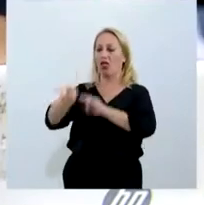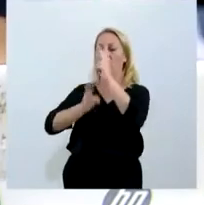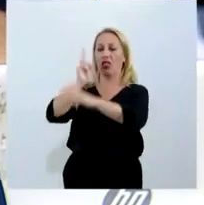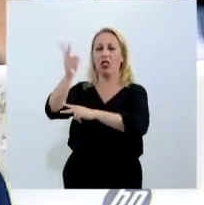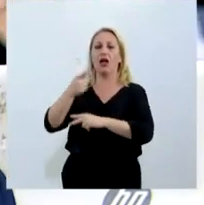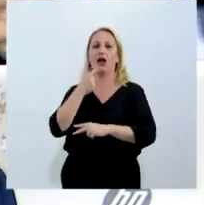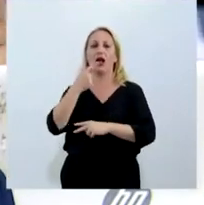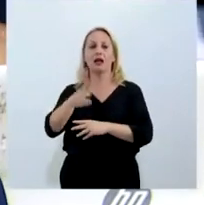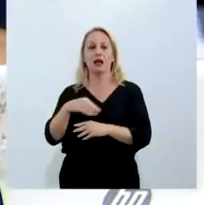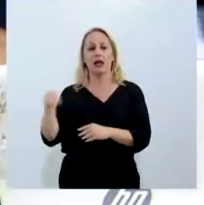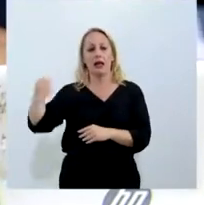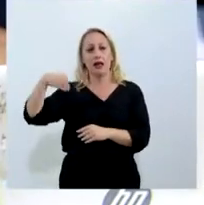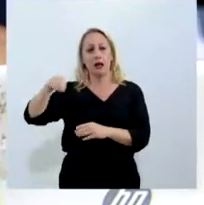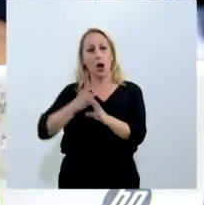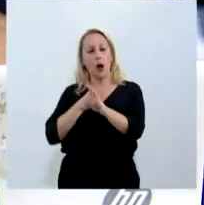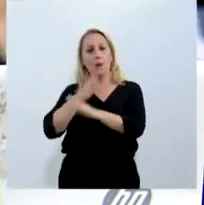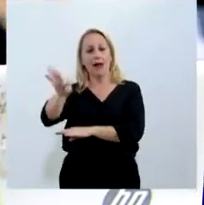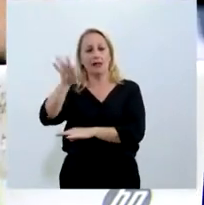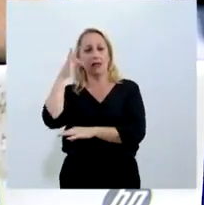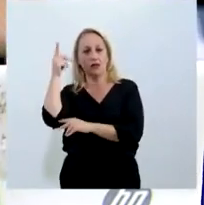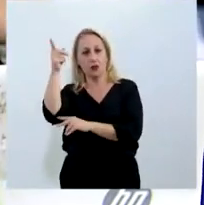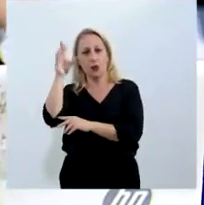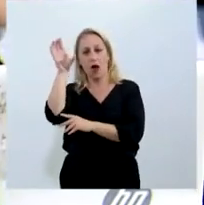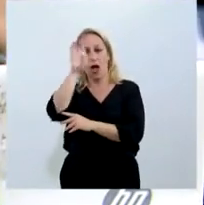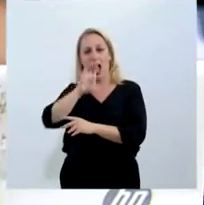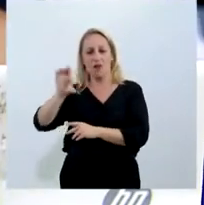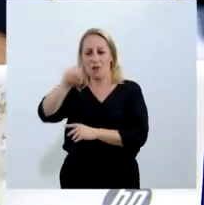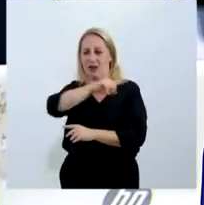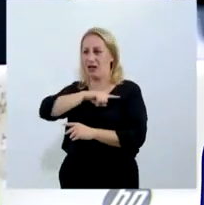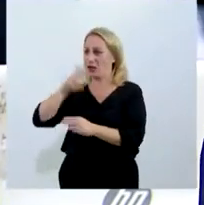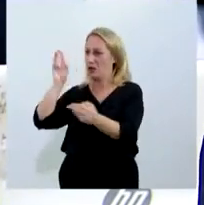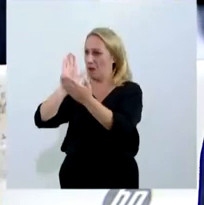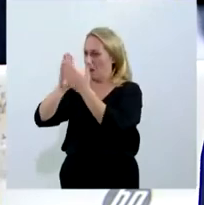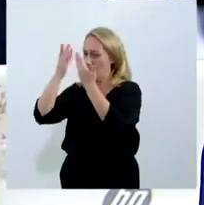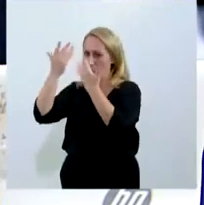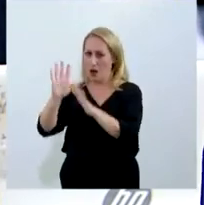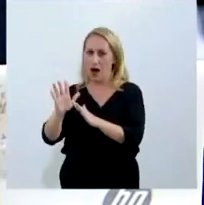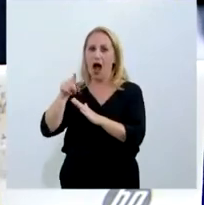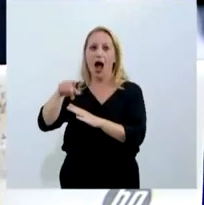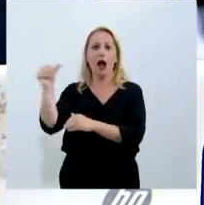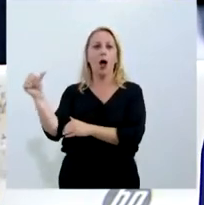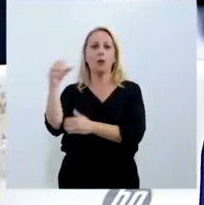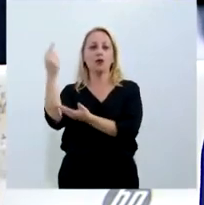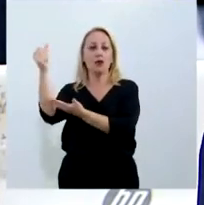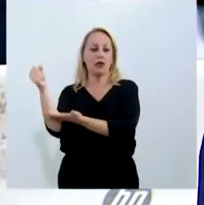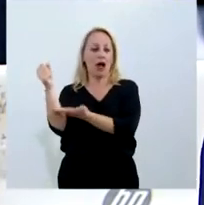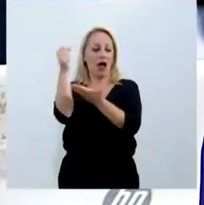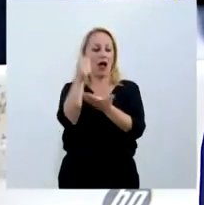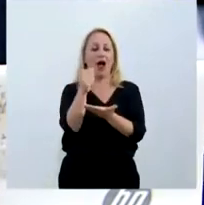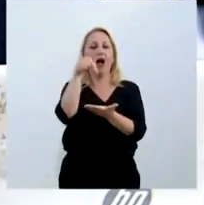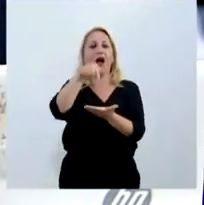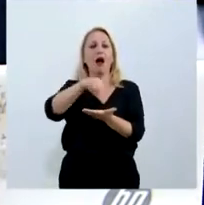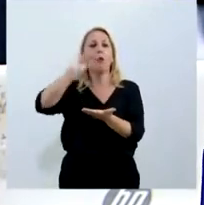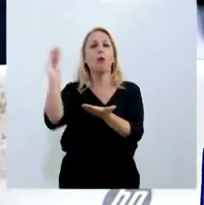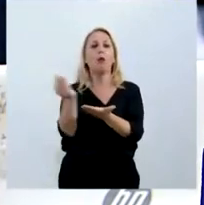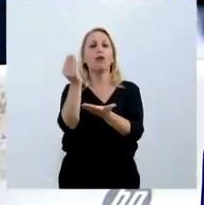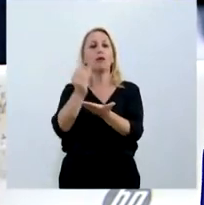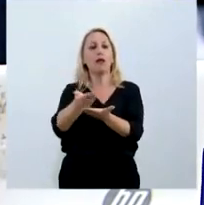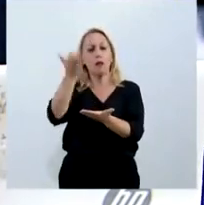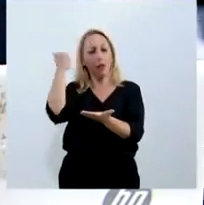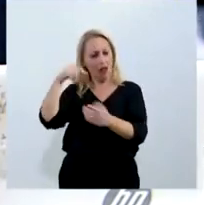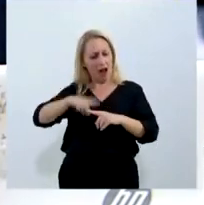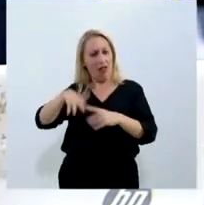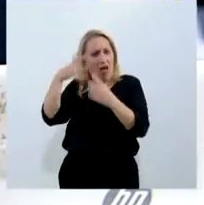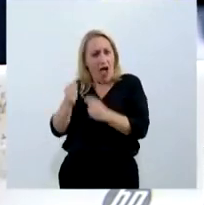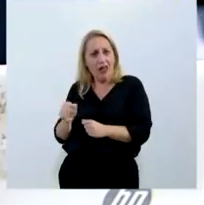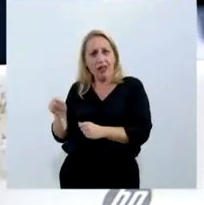Τρίτη στο Στρασβούργο και είδατε την Ευρωπαϊκή ηγεσία, αλλά τα χρήματα τα οποία φέρατε ήταν χρήματα τα οποία ήταν στη διάθεση της